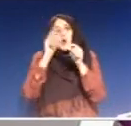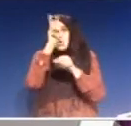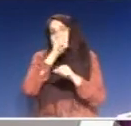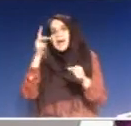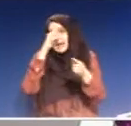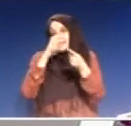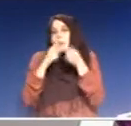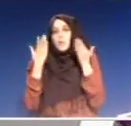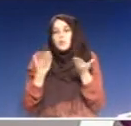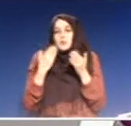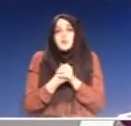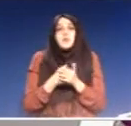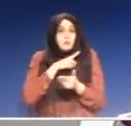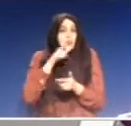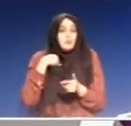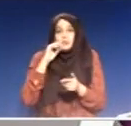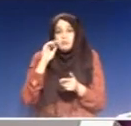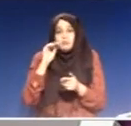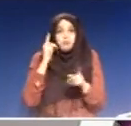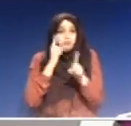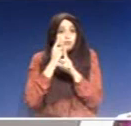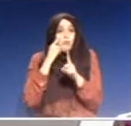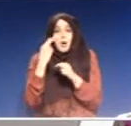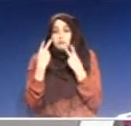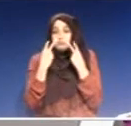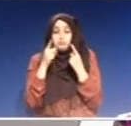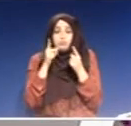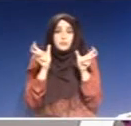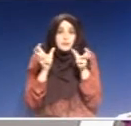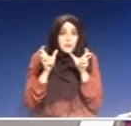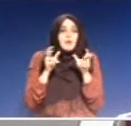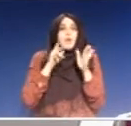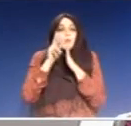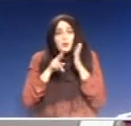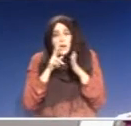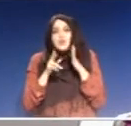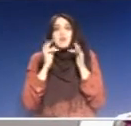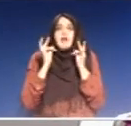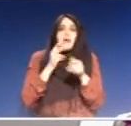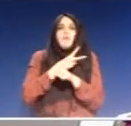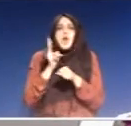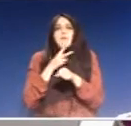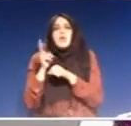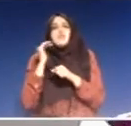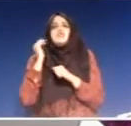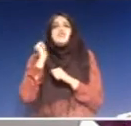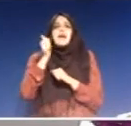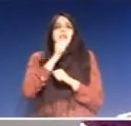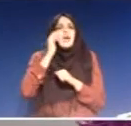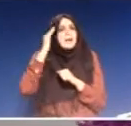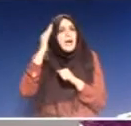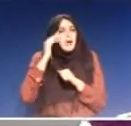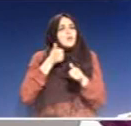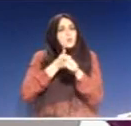أيضا سنتعرف على المحاور الأخرى ونناقش قضية بقضية. دعونا في